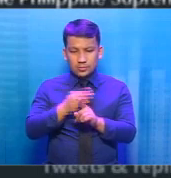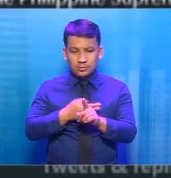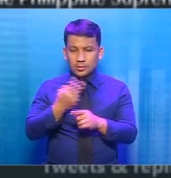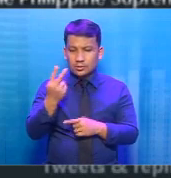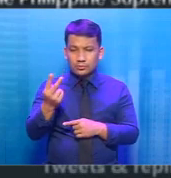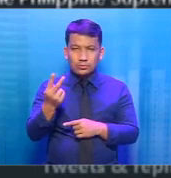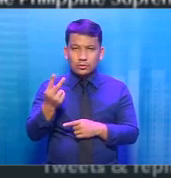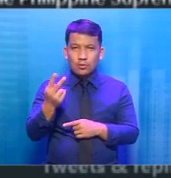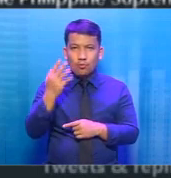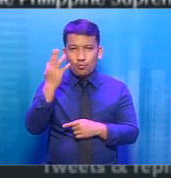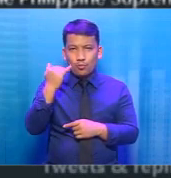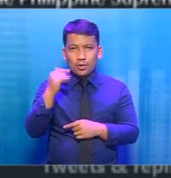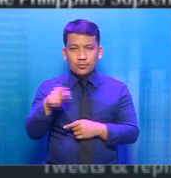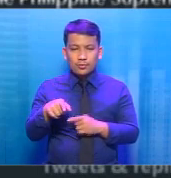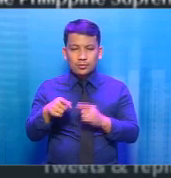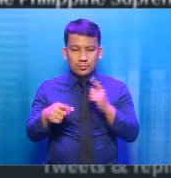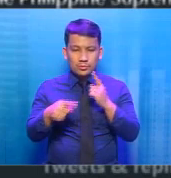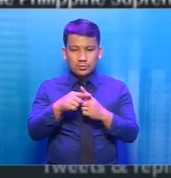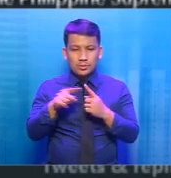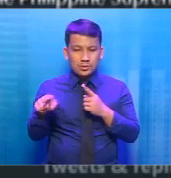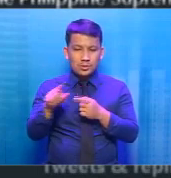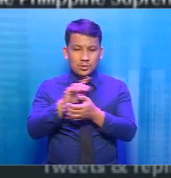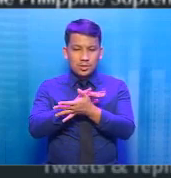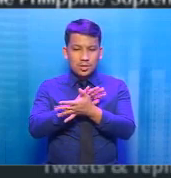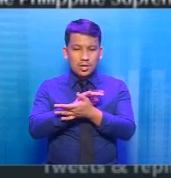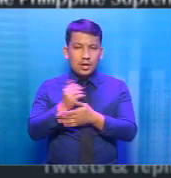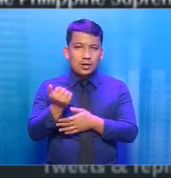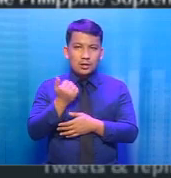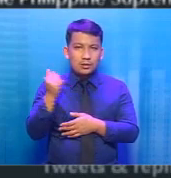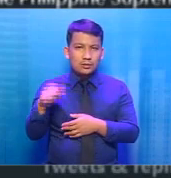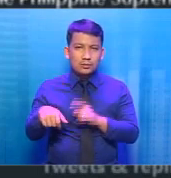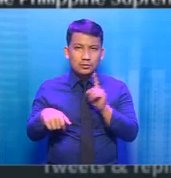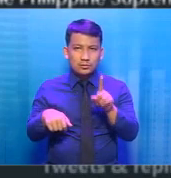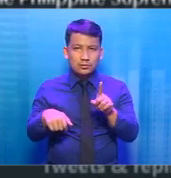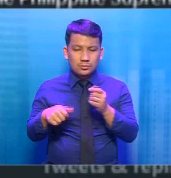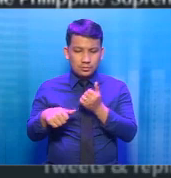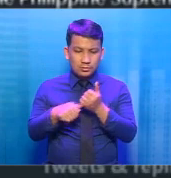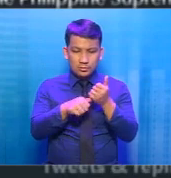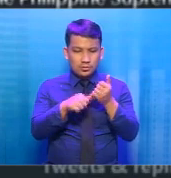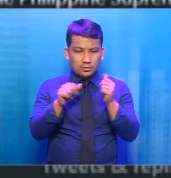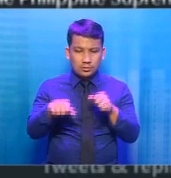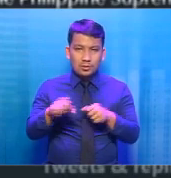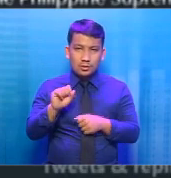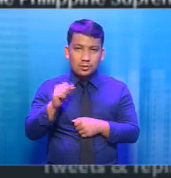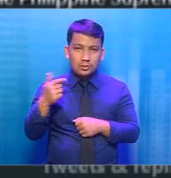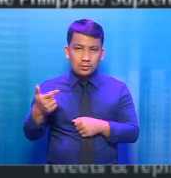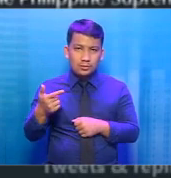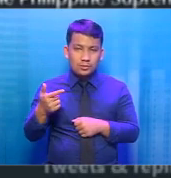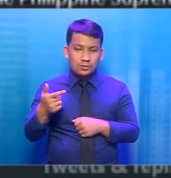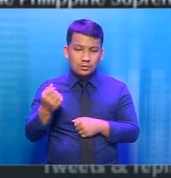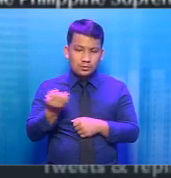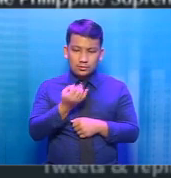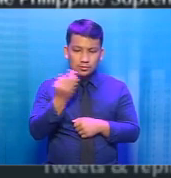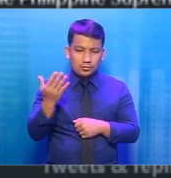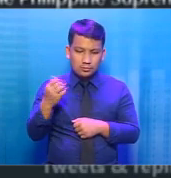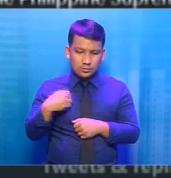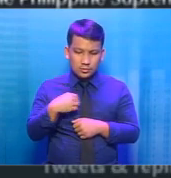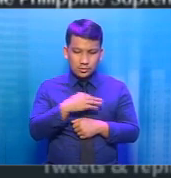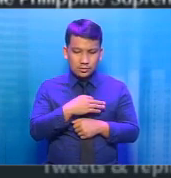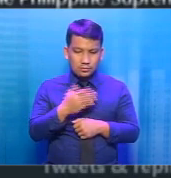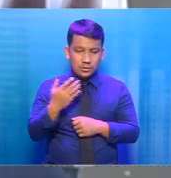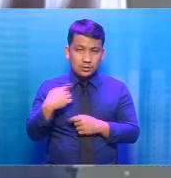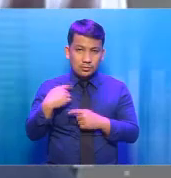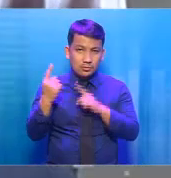2. Ito ay matapos magpositibo sa COVID-19 ang isang Assistant Solicitor General at ilan pang staff na